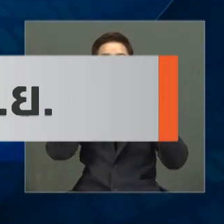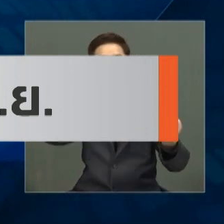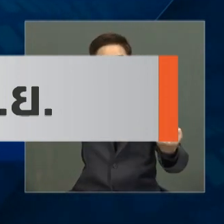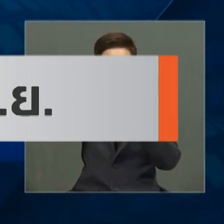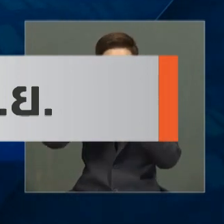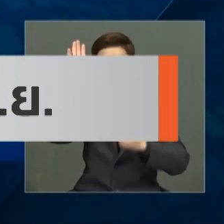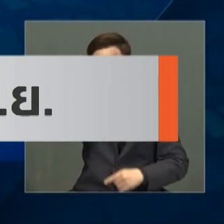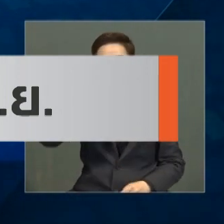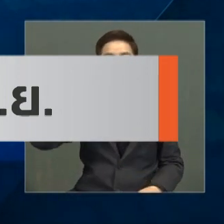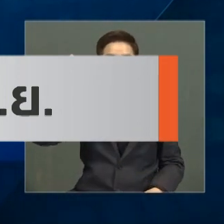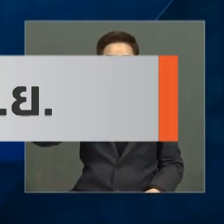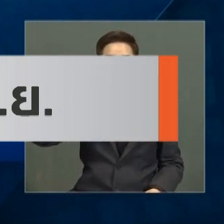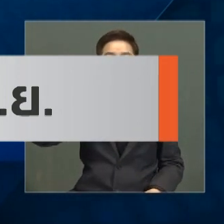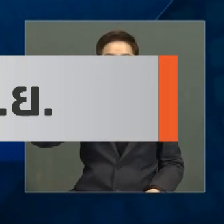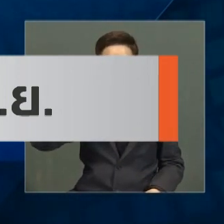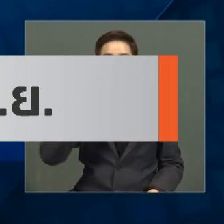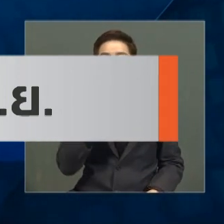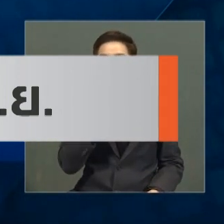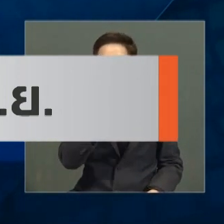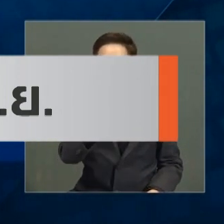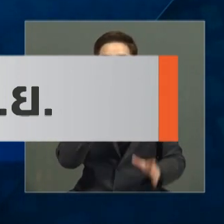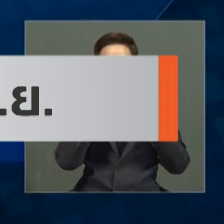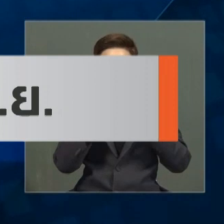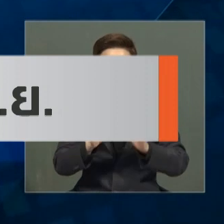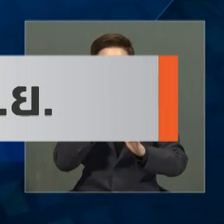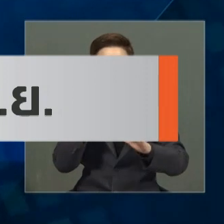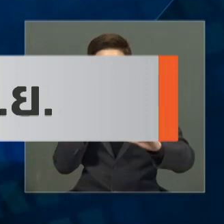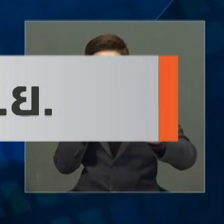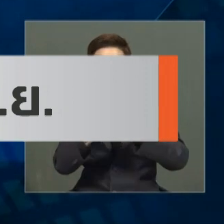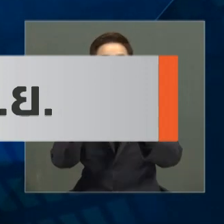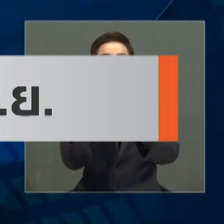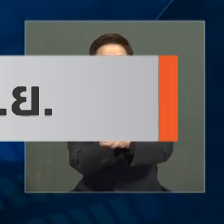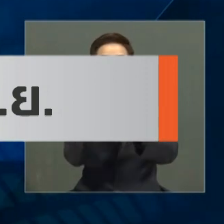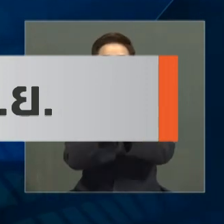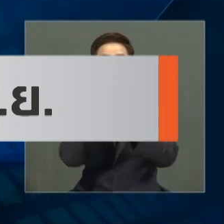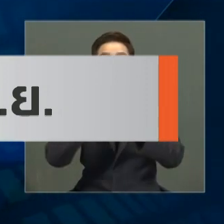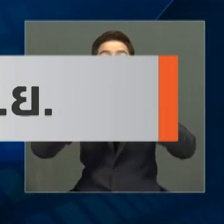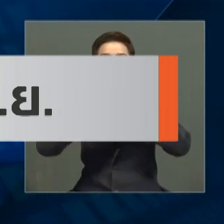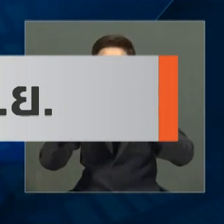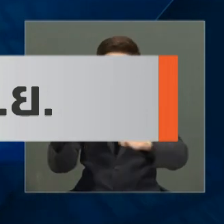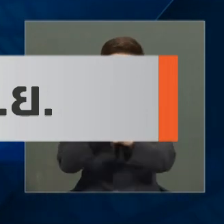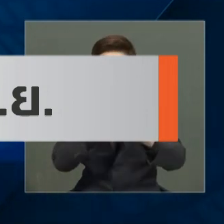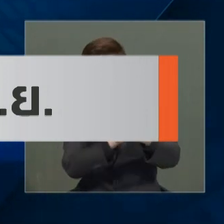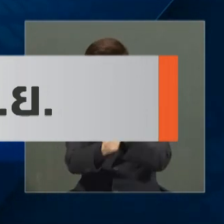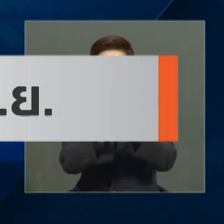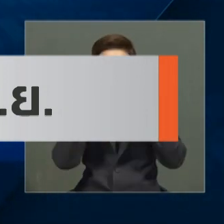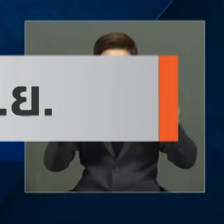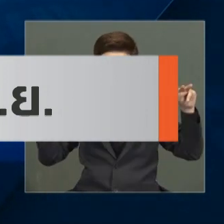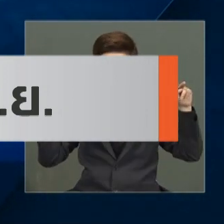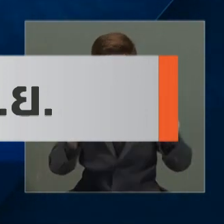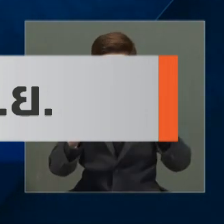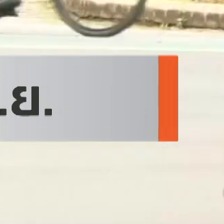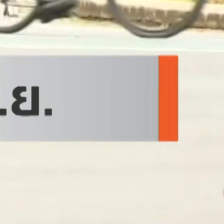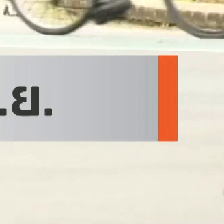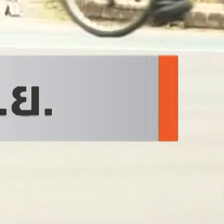ในห้างคือสถาบันกวดวิชาโรงภาพยนตร์สวนสนุกสระว่ายน้ำสวนน้ำสถานที่ออกกำลังก